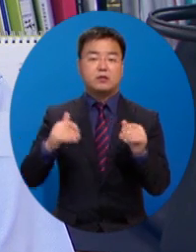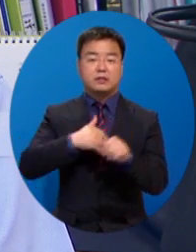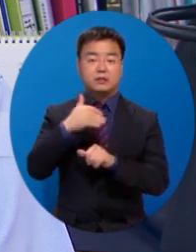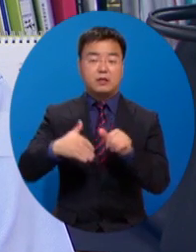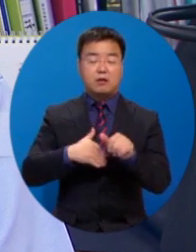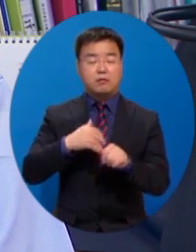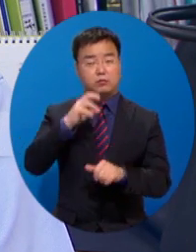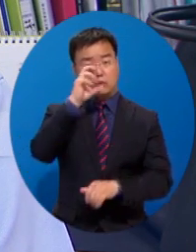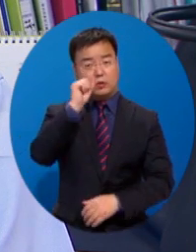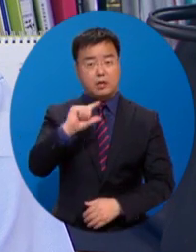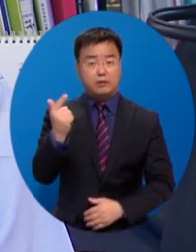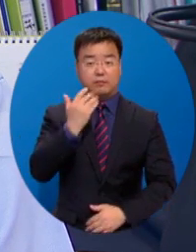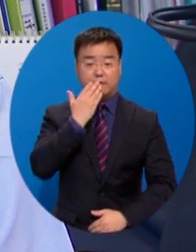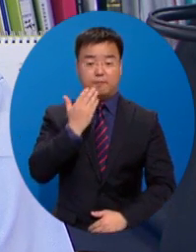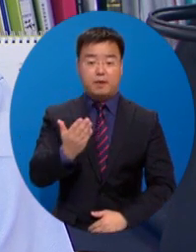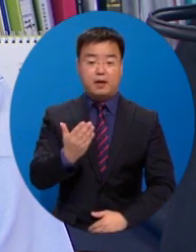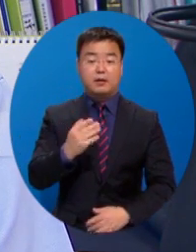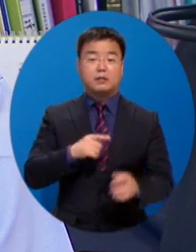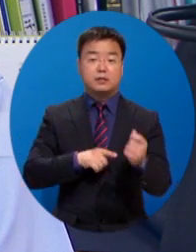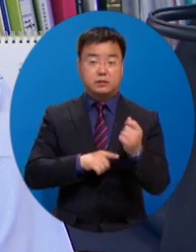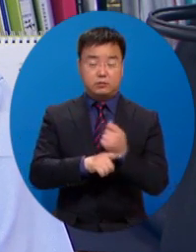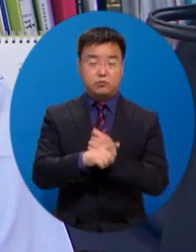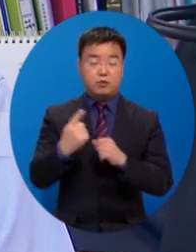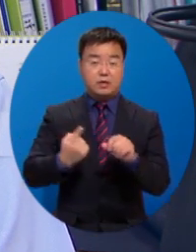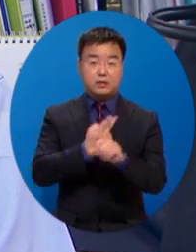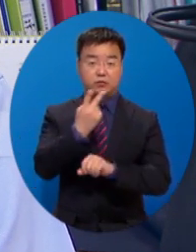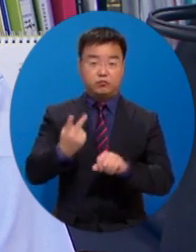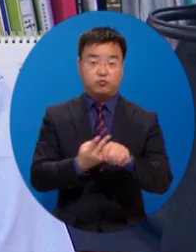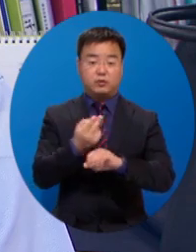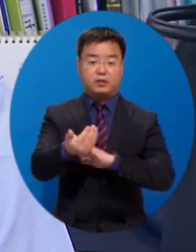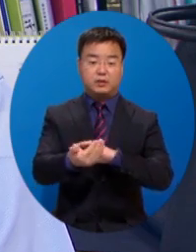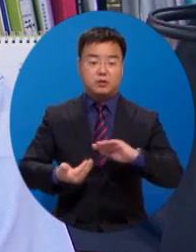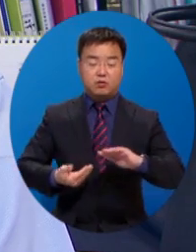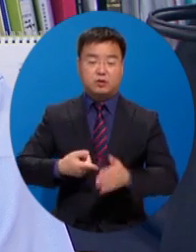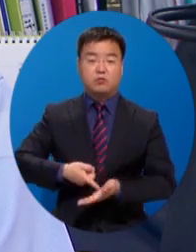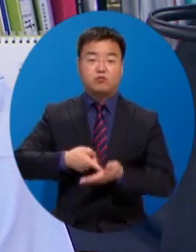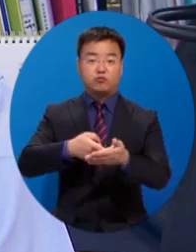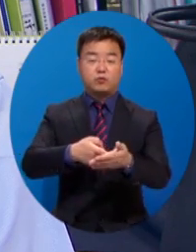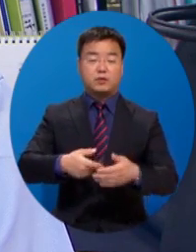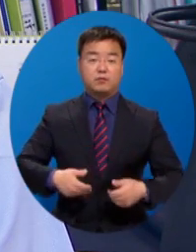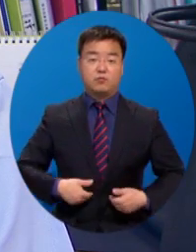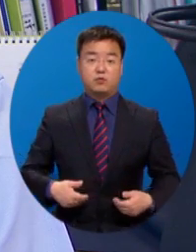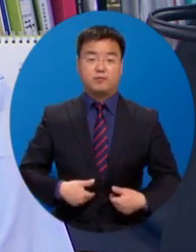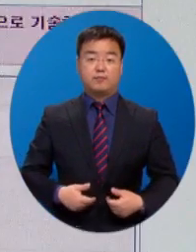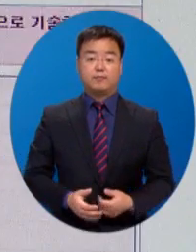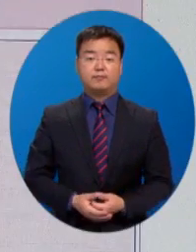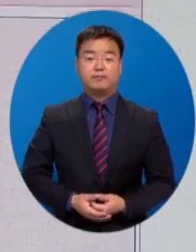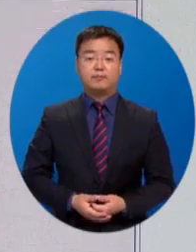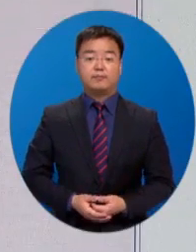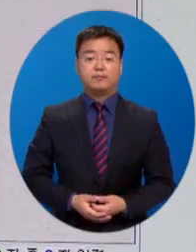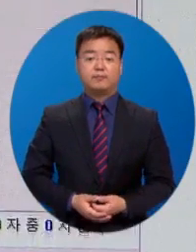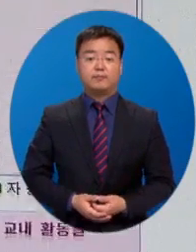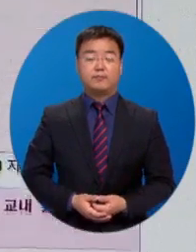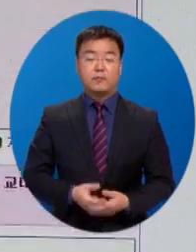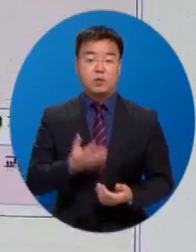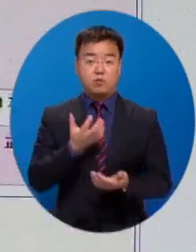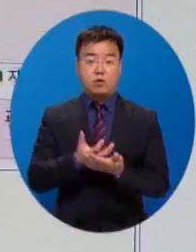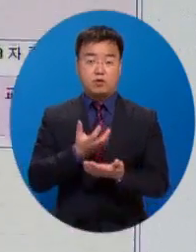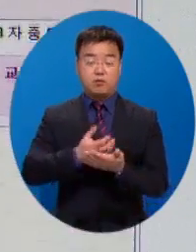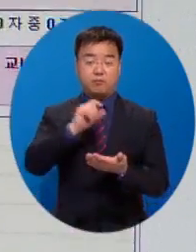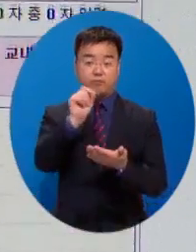않을 상황이 발생할 수 있기 때문에 한두 시간 전에 접수를 완료하는 것이 좋겠습니다 원서를